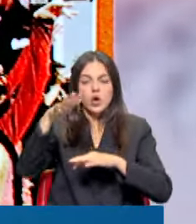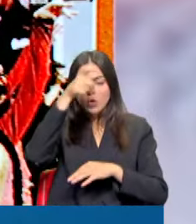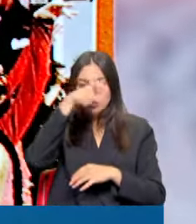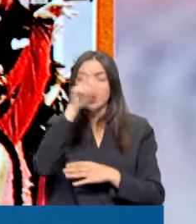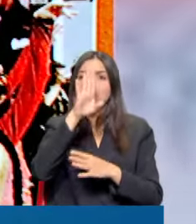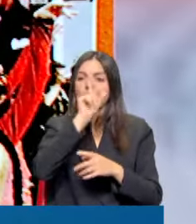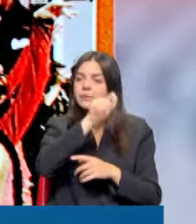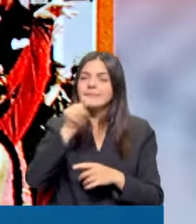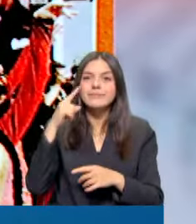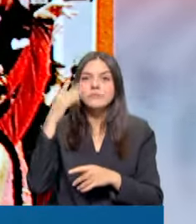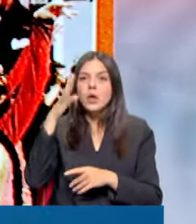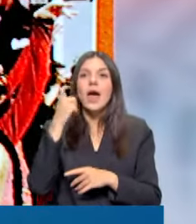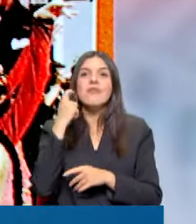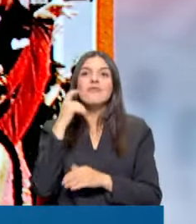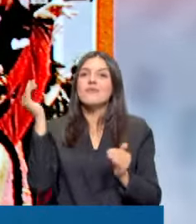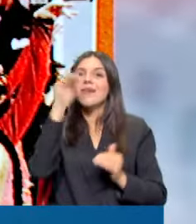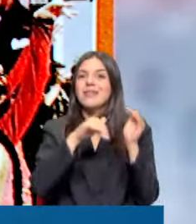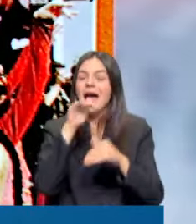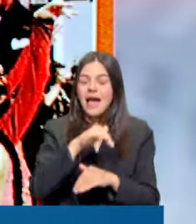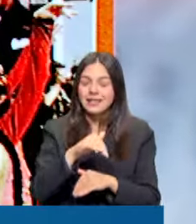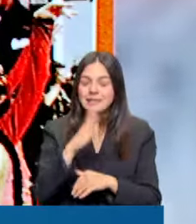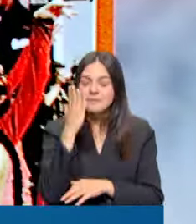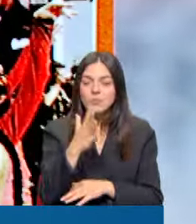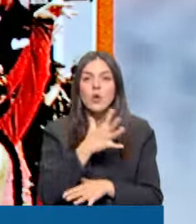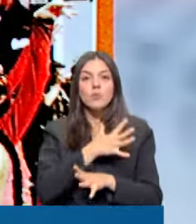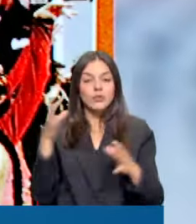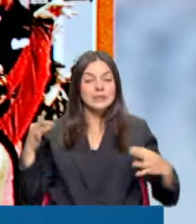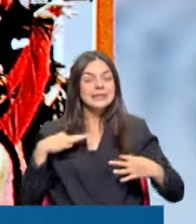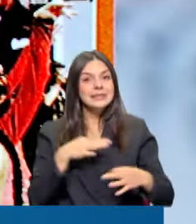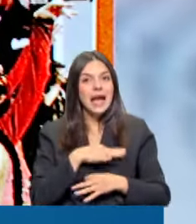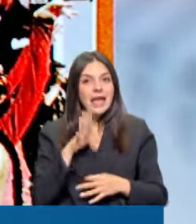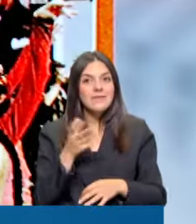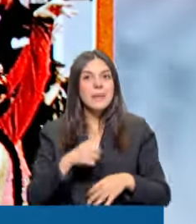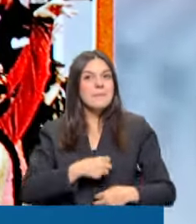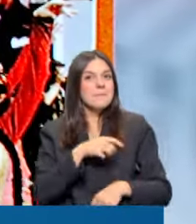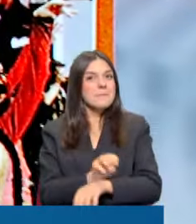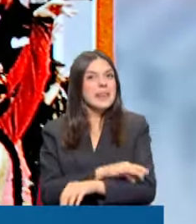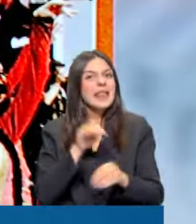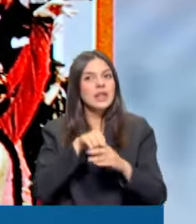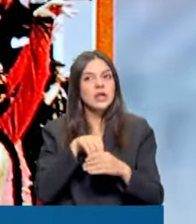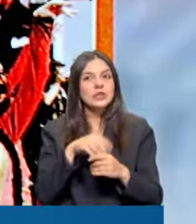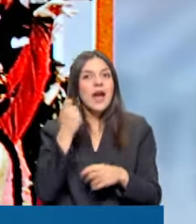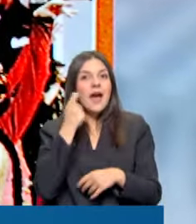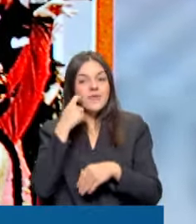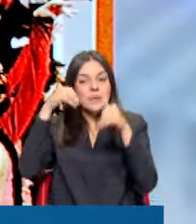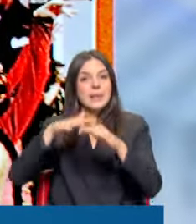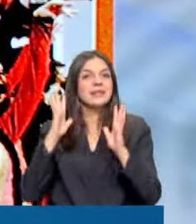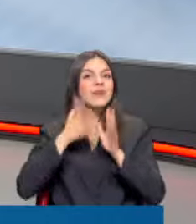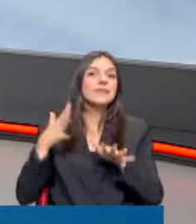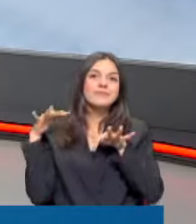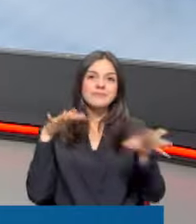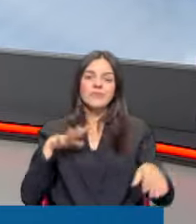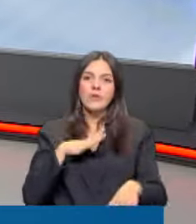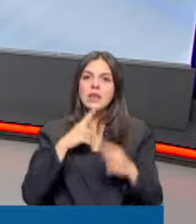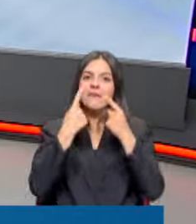gelen yurttaşlar büyük Atatürk'e minnet ve saygılarını sunmak için Anıtkabir'e akın etti deniyor. Farklı